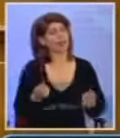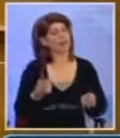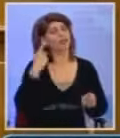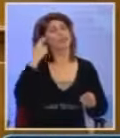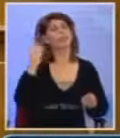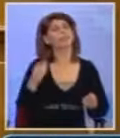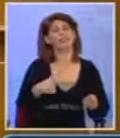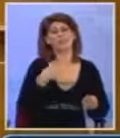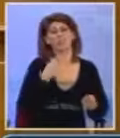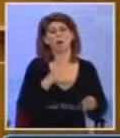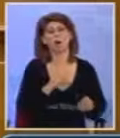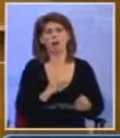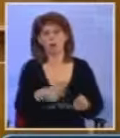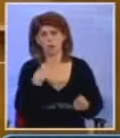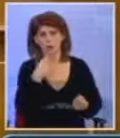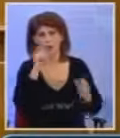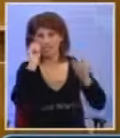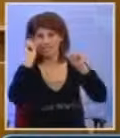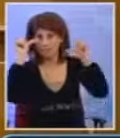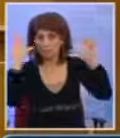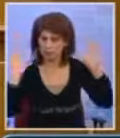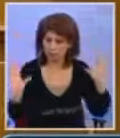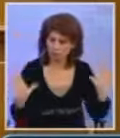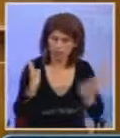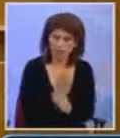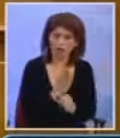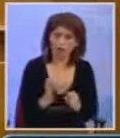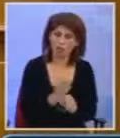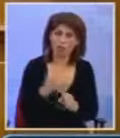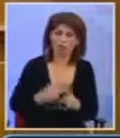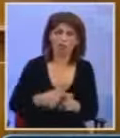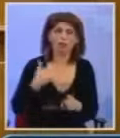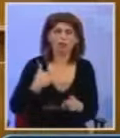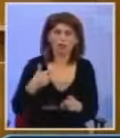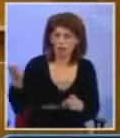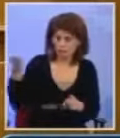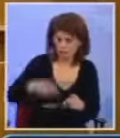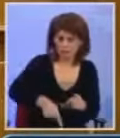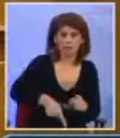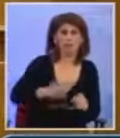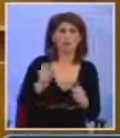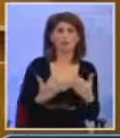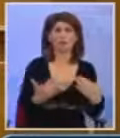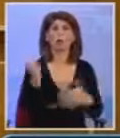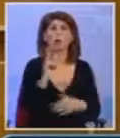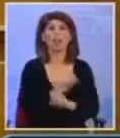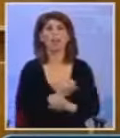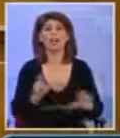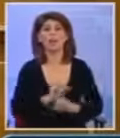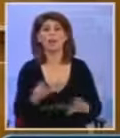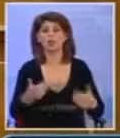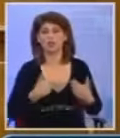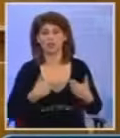καταλάβατε. Εγώ σας το λέω, ξυπνήστε γιατί καταστρεφόμαστε. Αλλά εσείς μας φέρατε σήμερα εδώ, όχι για να ενημερώσετε